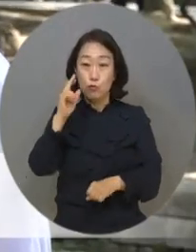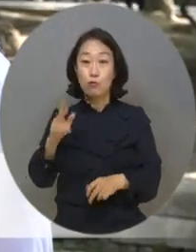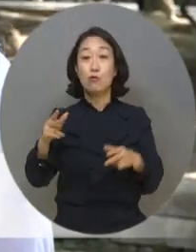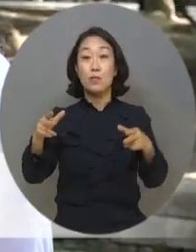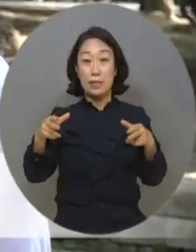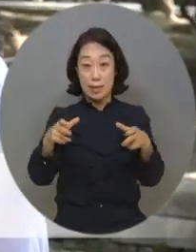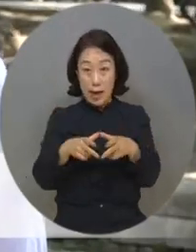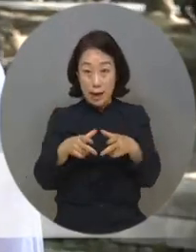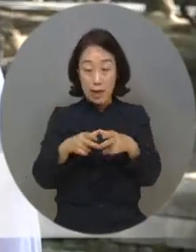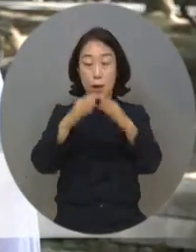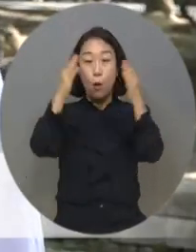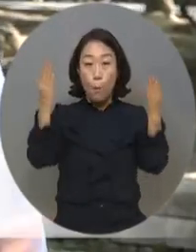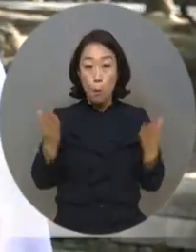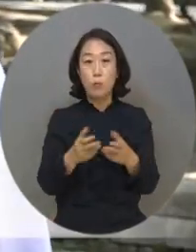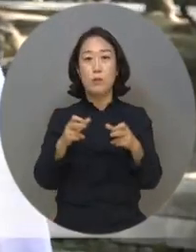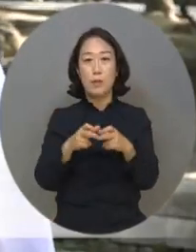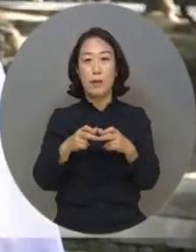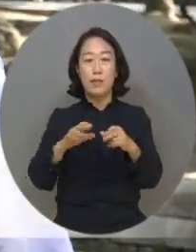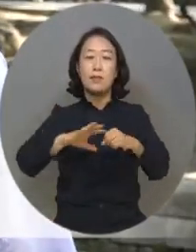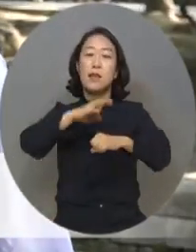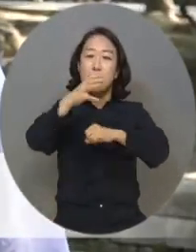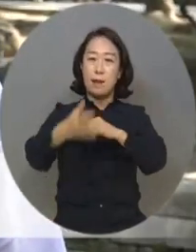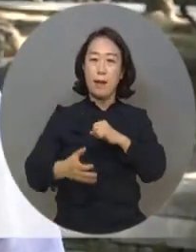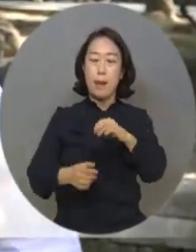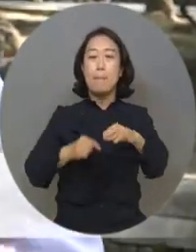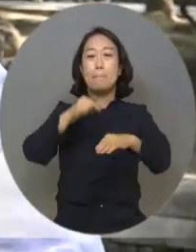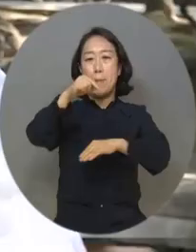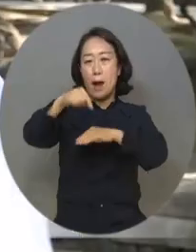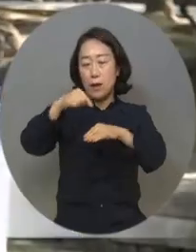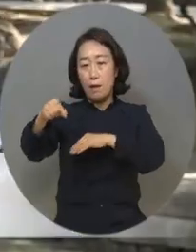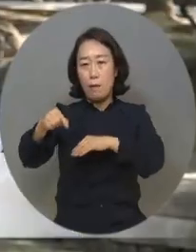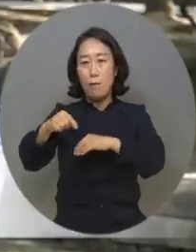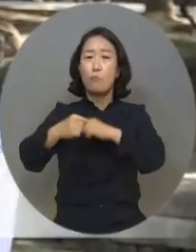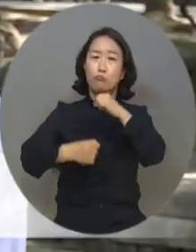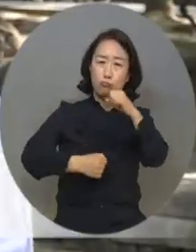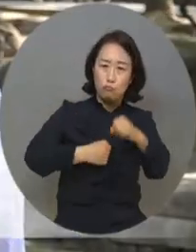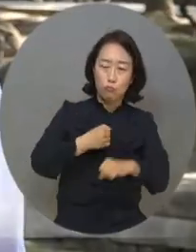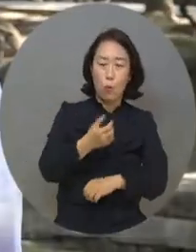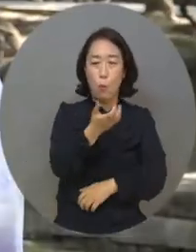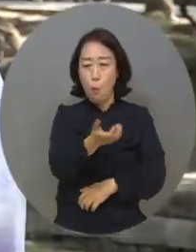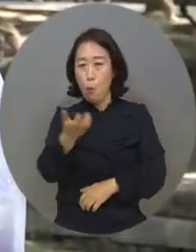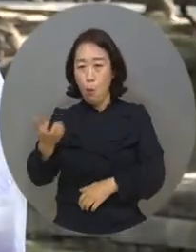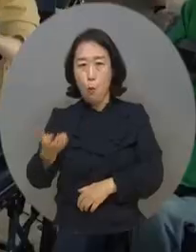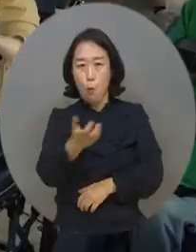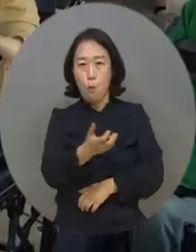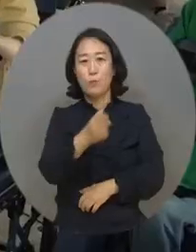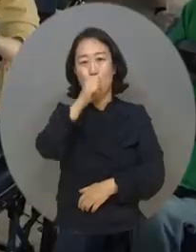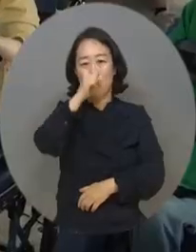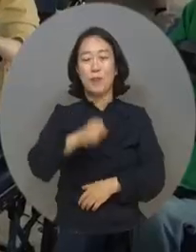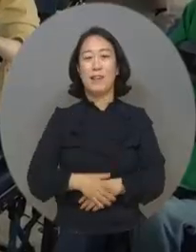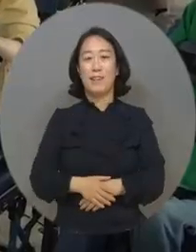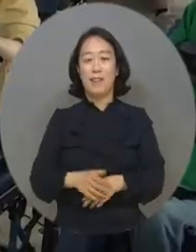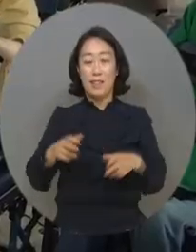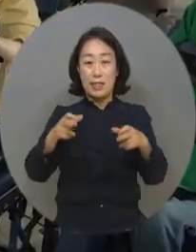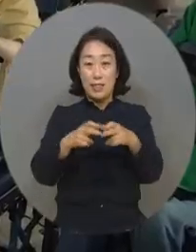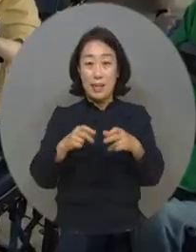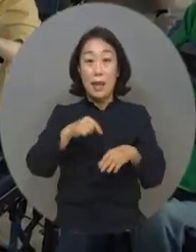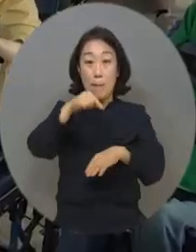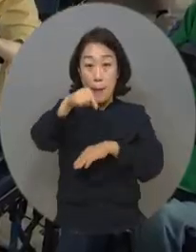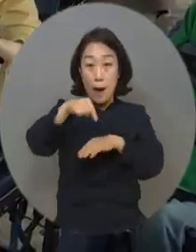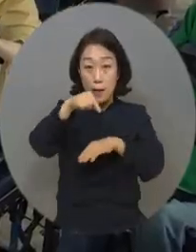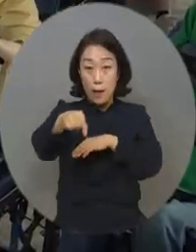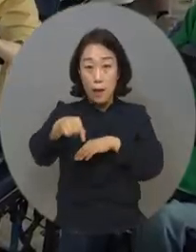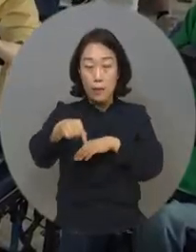중증장애인들뿐만 아니라 모든 장애인들이 세상에 나와서 그냥 산책을 하고 그냥 돌아다니고 익숙해지는. 장애인의 바깥